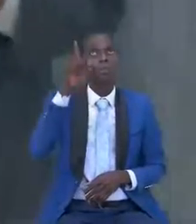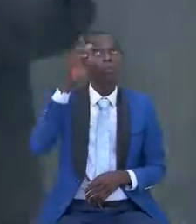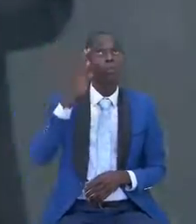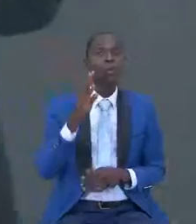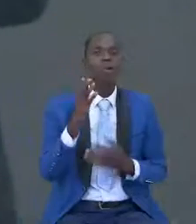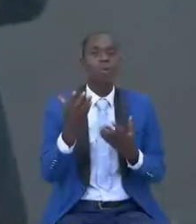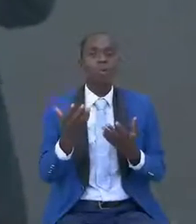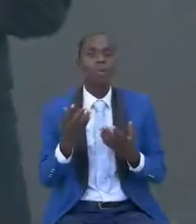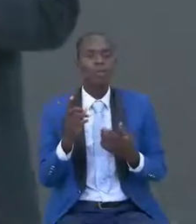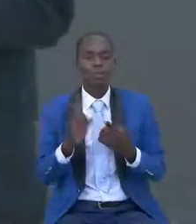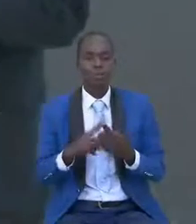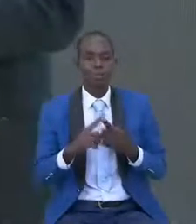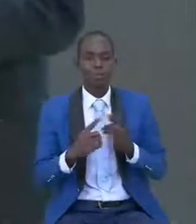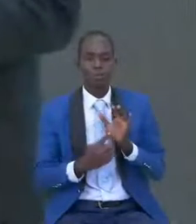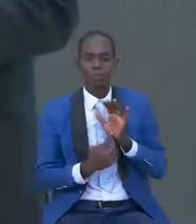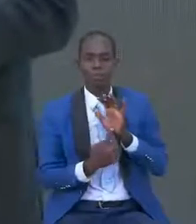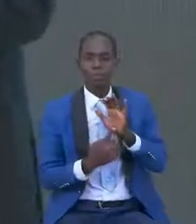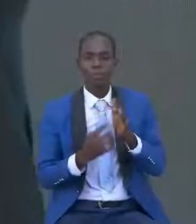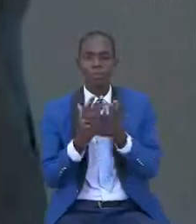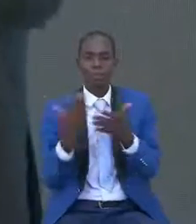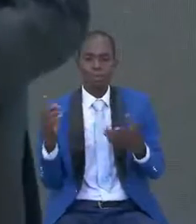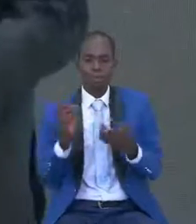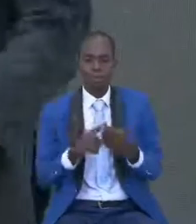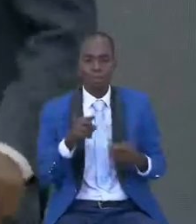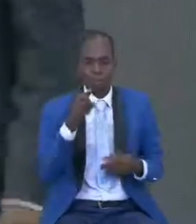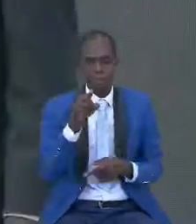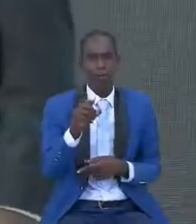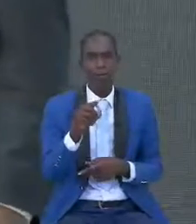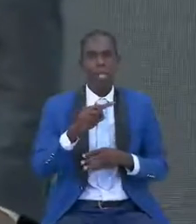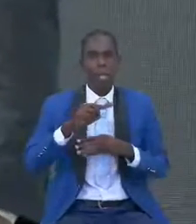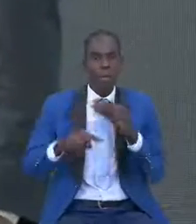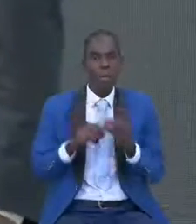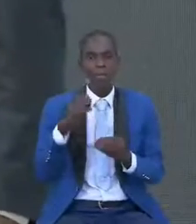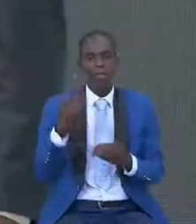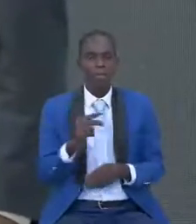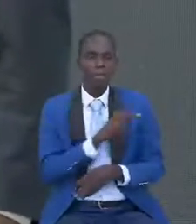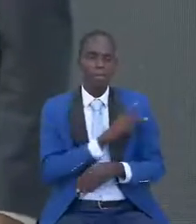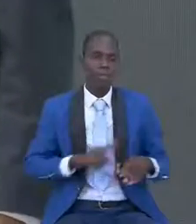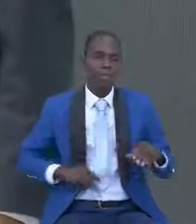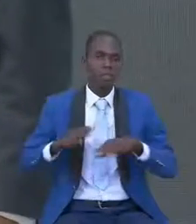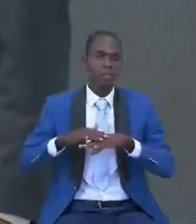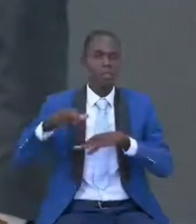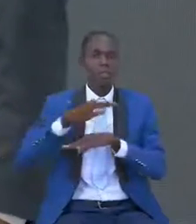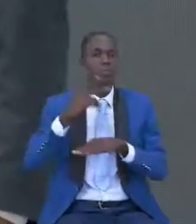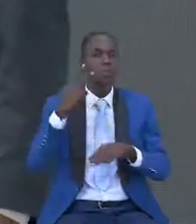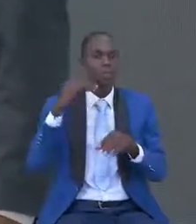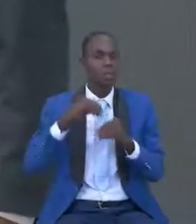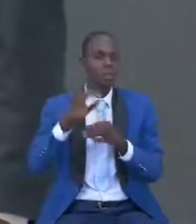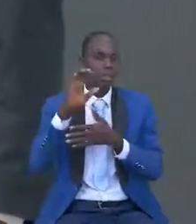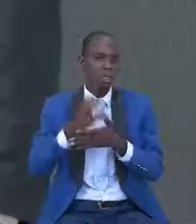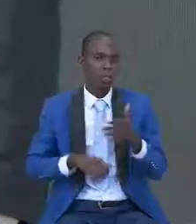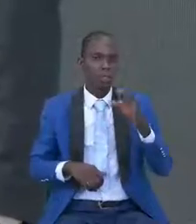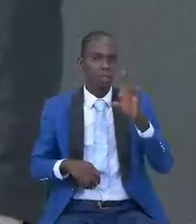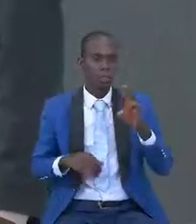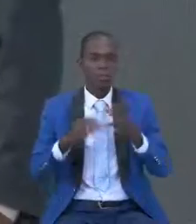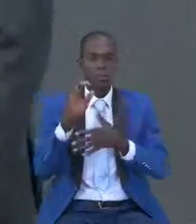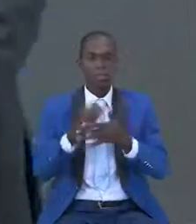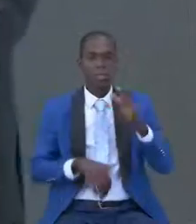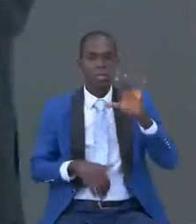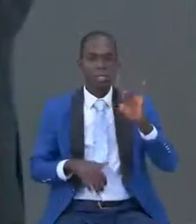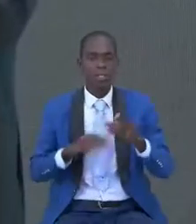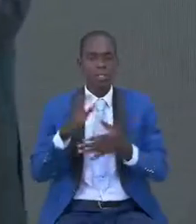Dieu voulait lui révéler des choses sur le royaume. Dans le chapitre 7, dans le chapitre 8, dans le